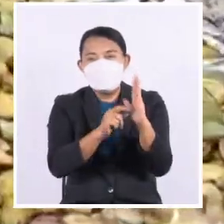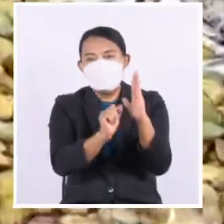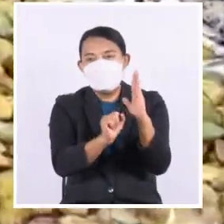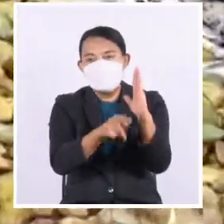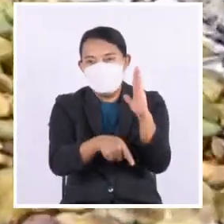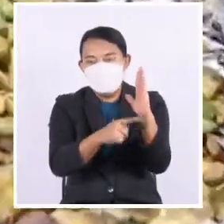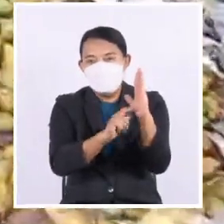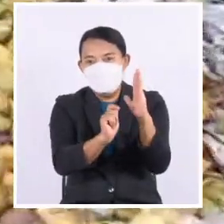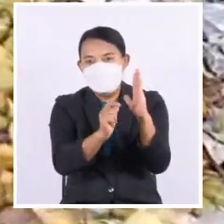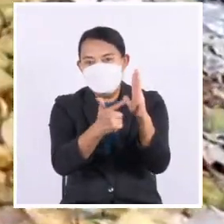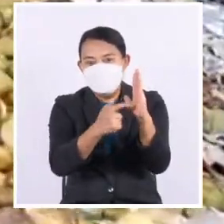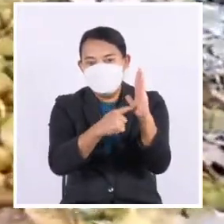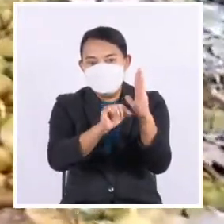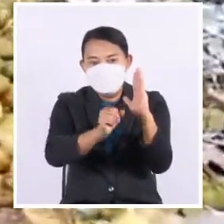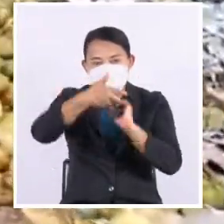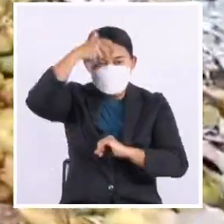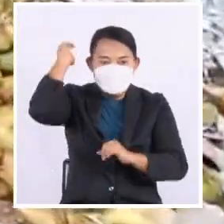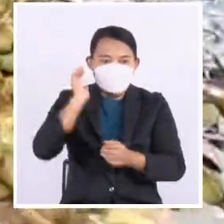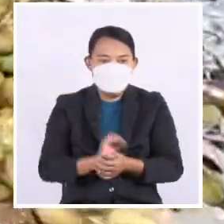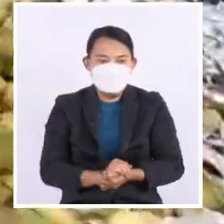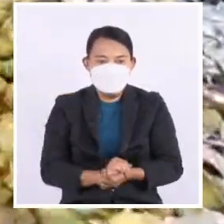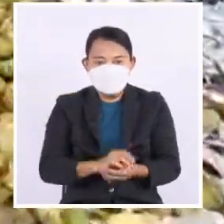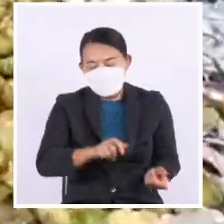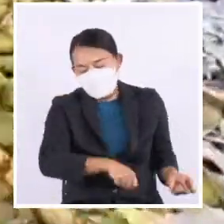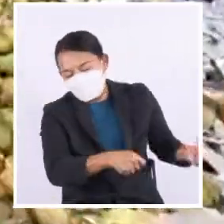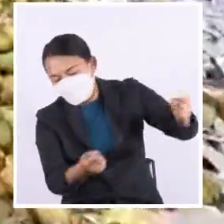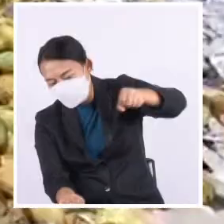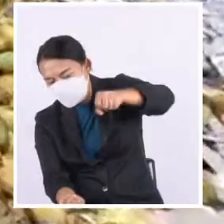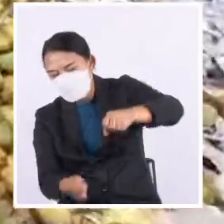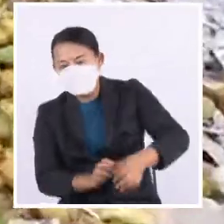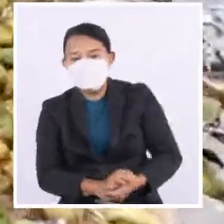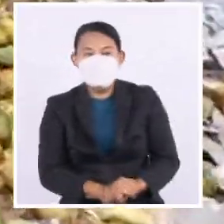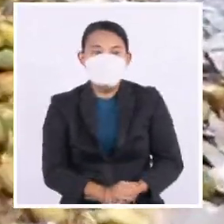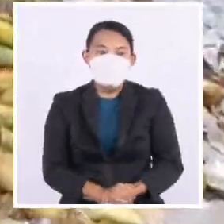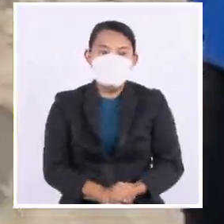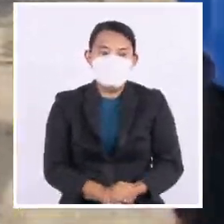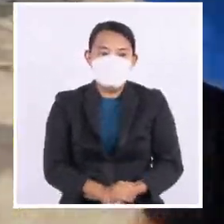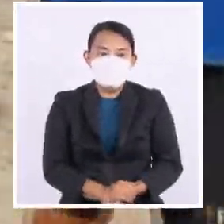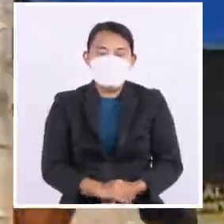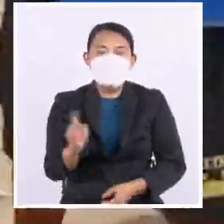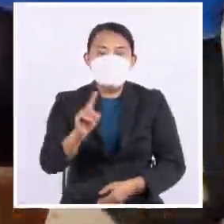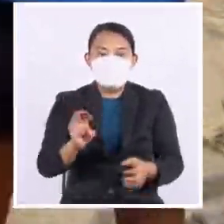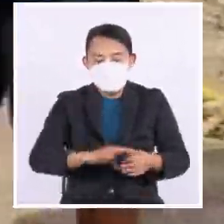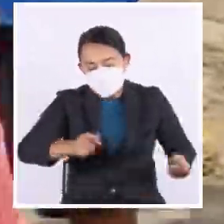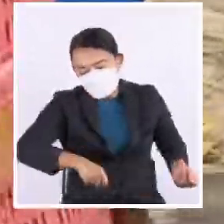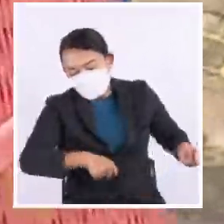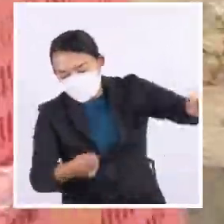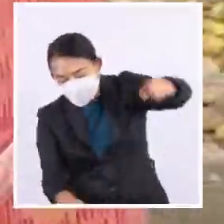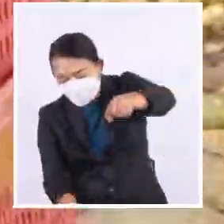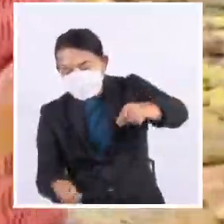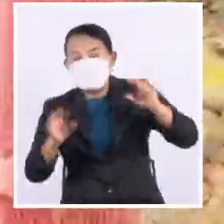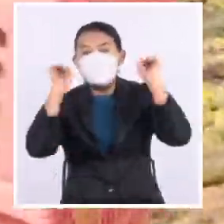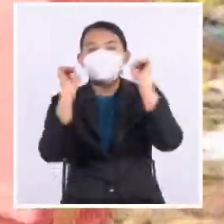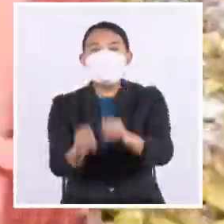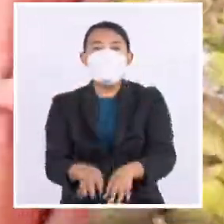ความเดือดร้อนอย่างหนักเลยนี่ไปแล้วเทเอาทิ้งไปนี่เทยกหลัวยกหลัวเอาทิ้งไปนี่เ